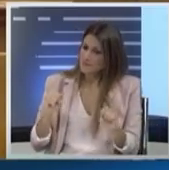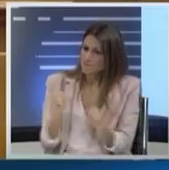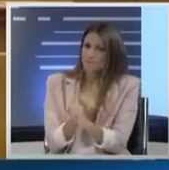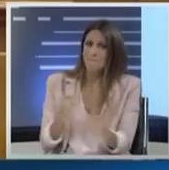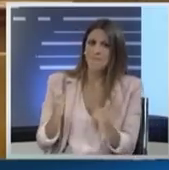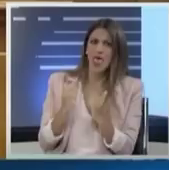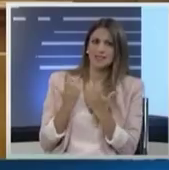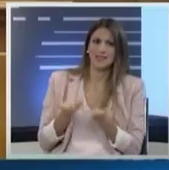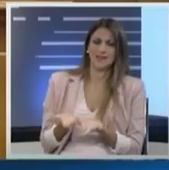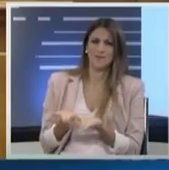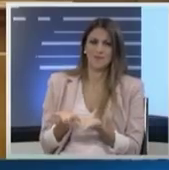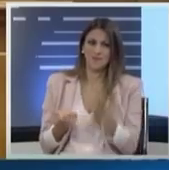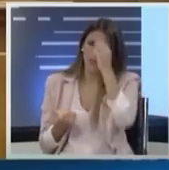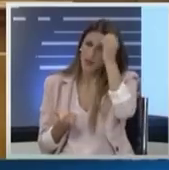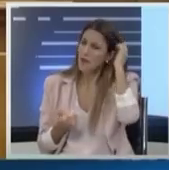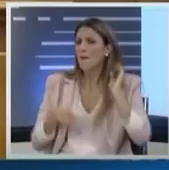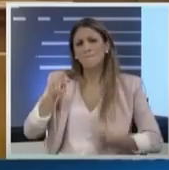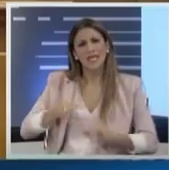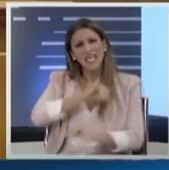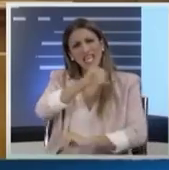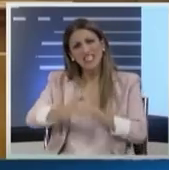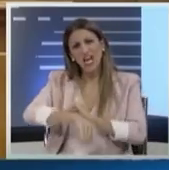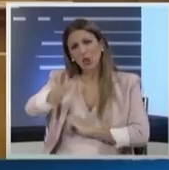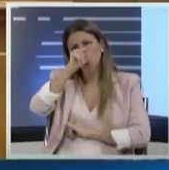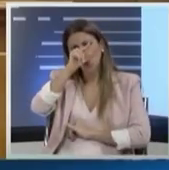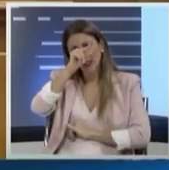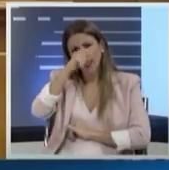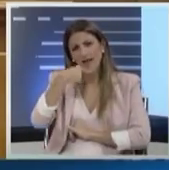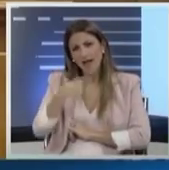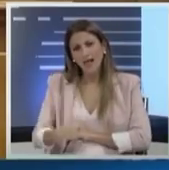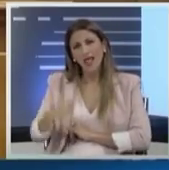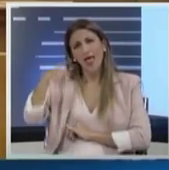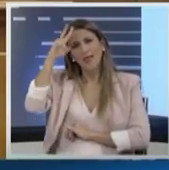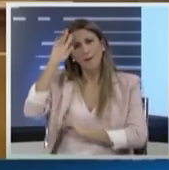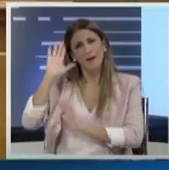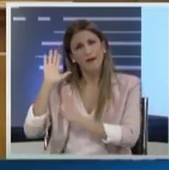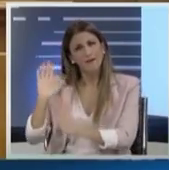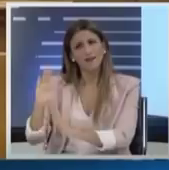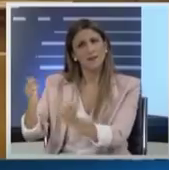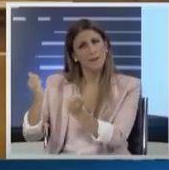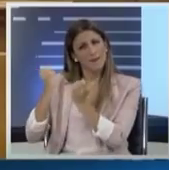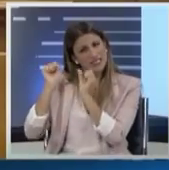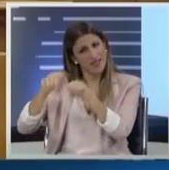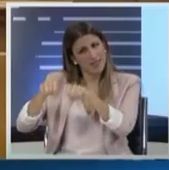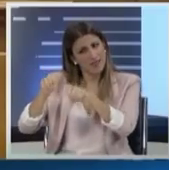φανερά, αλλά ίσως κρυφά, κάποιοι στο Twitter το έγραφαν κιόλας, βάστα Σόιμπλε, βάστα Γερούν, βάστα Δουνουτού.